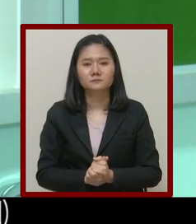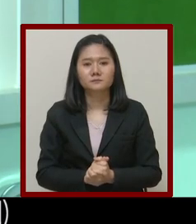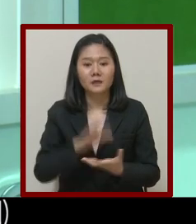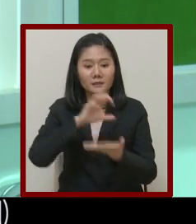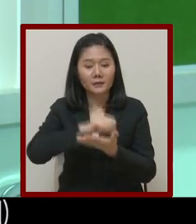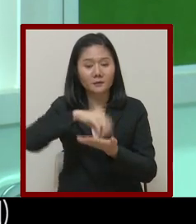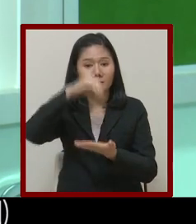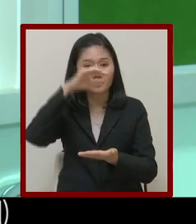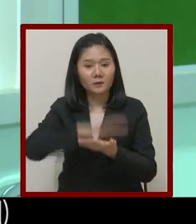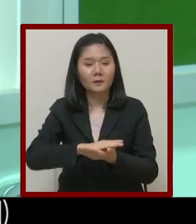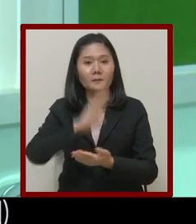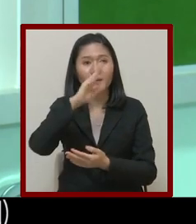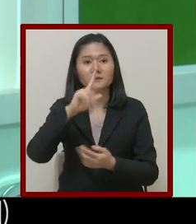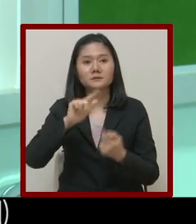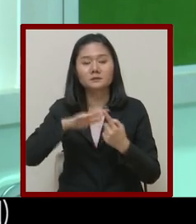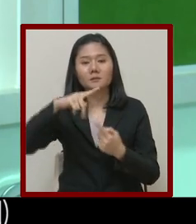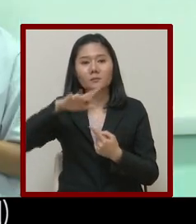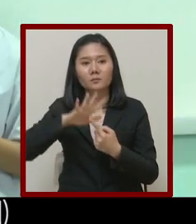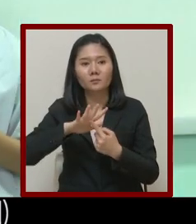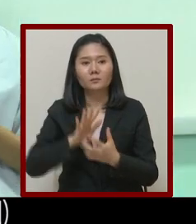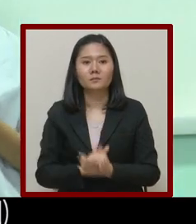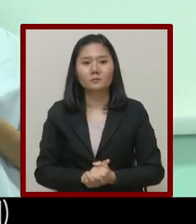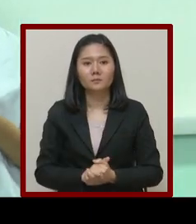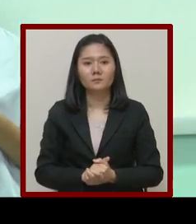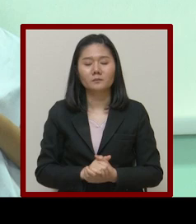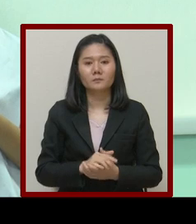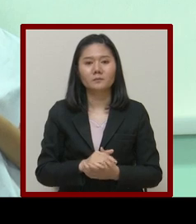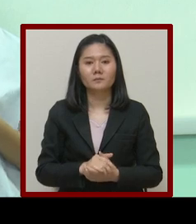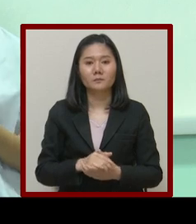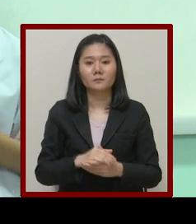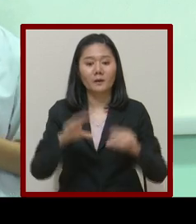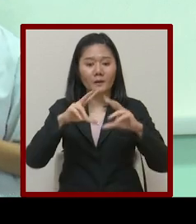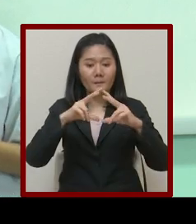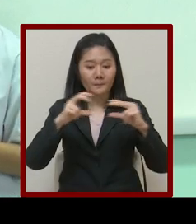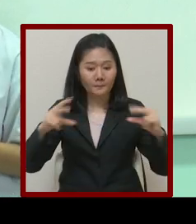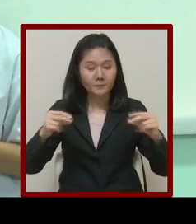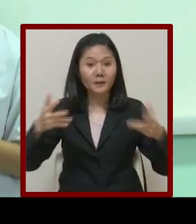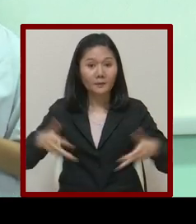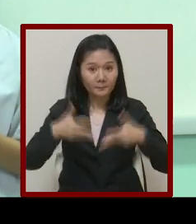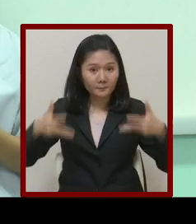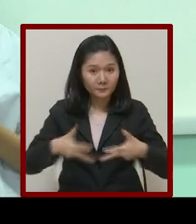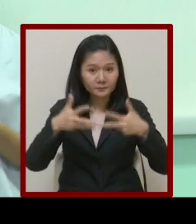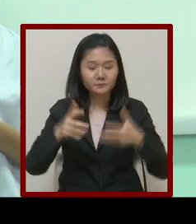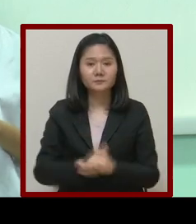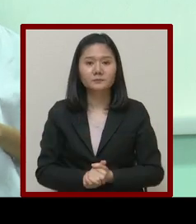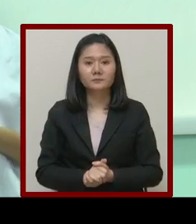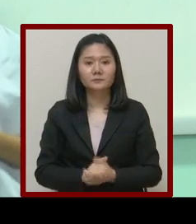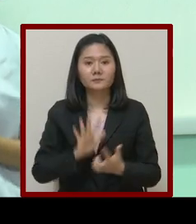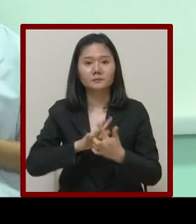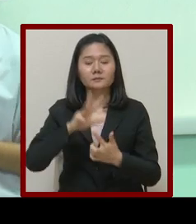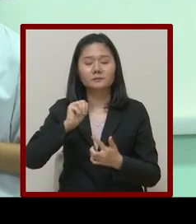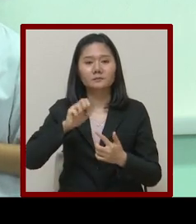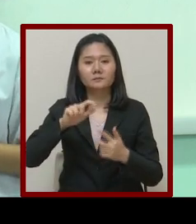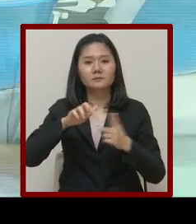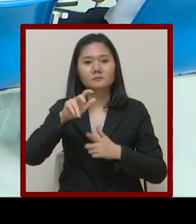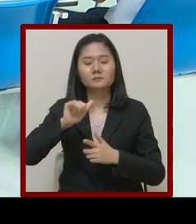ยำตะไคร้ใบชะพลูค่ะมะระผัดไข่ค่ะเมี่ยงคำค่ะ